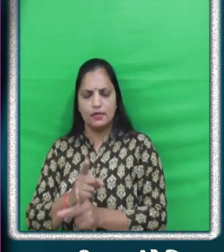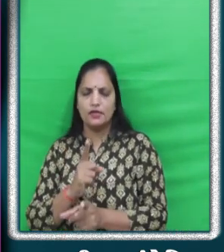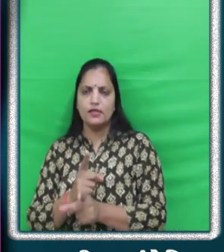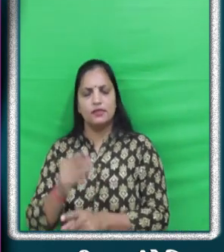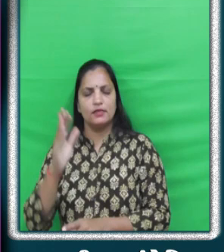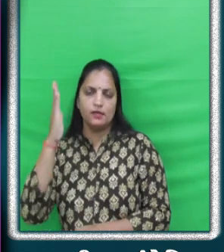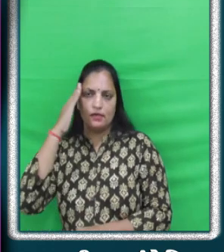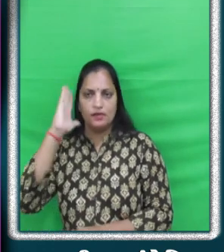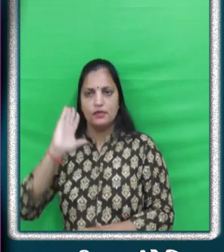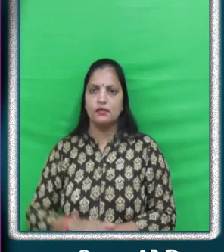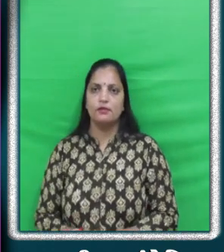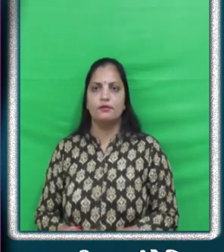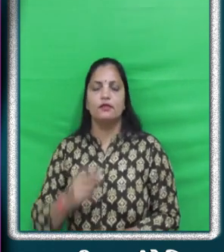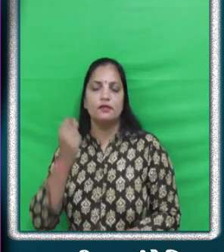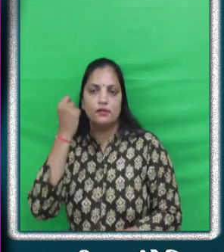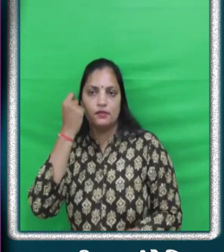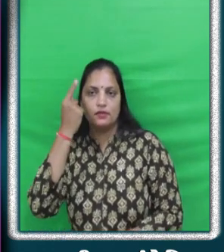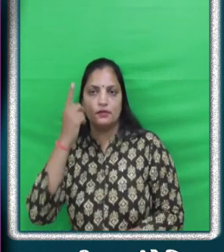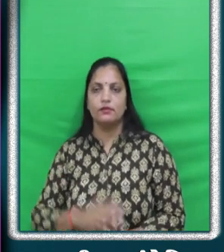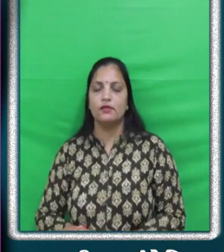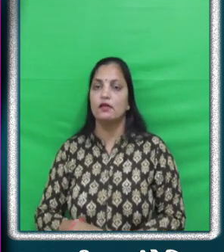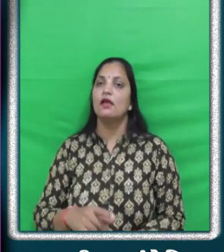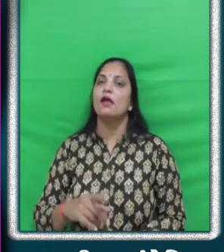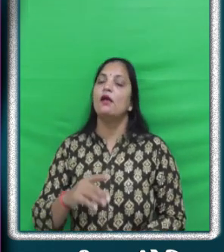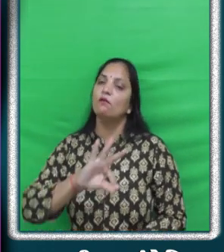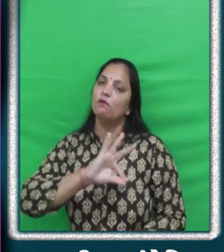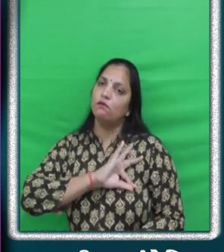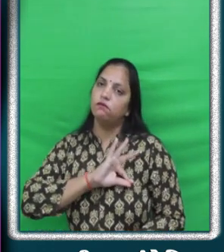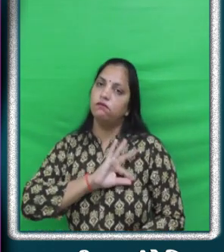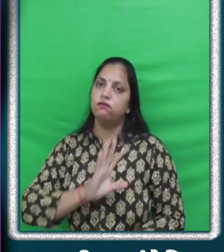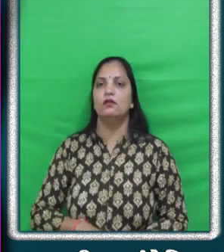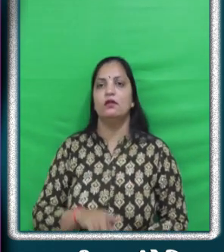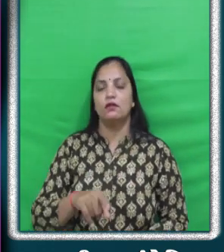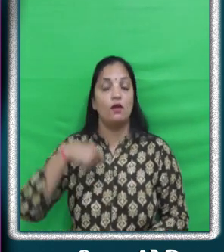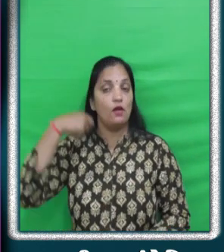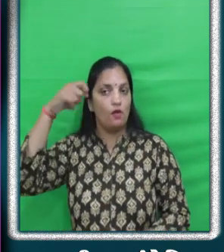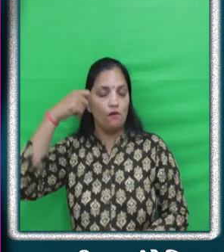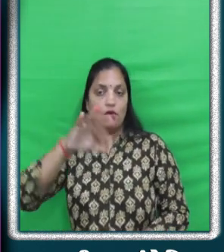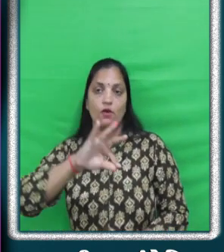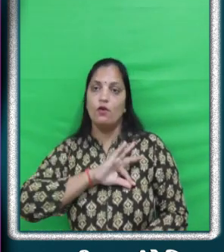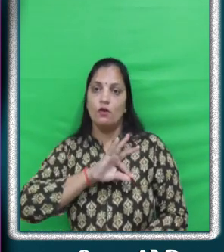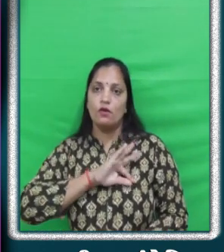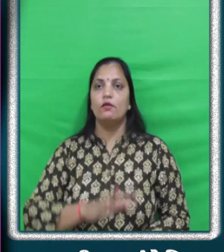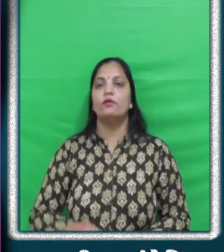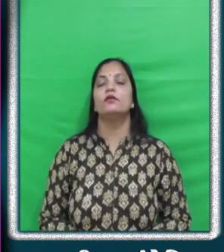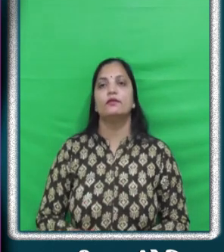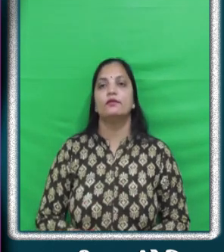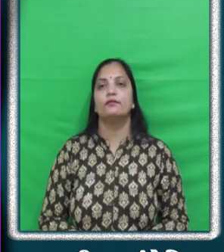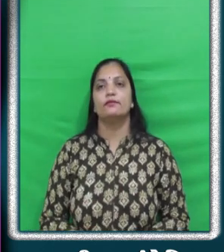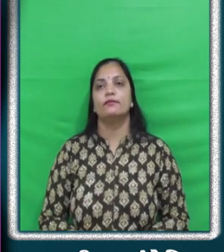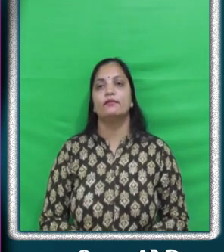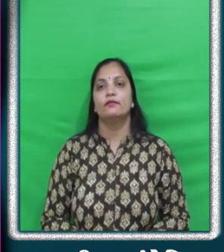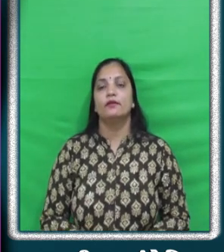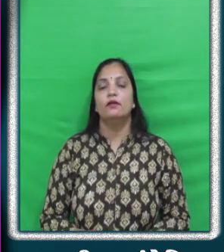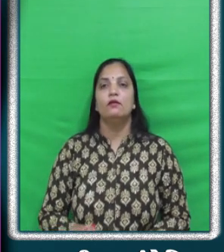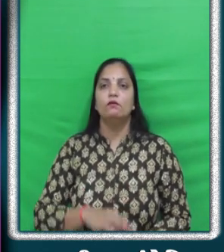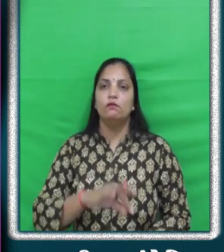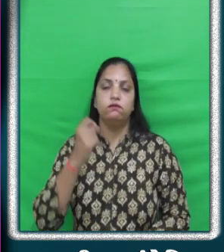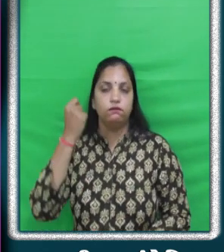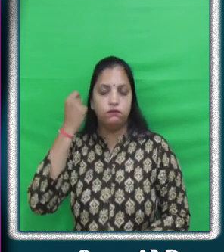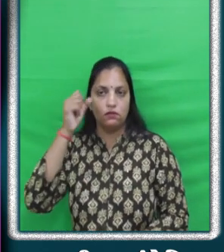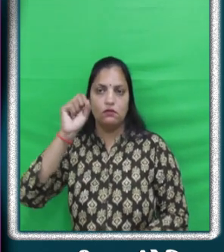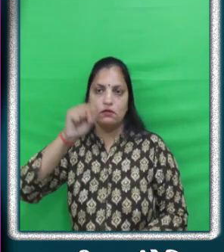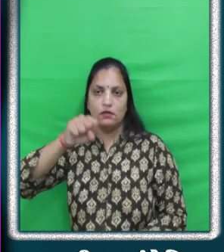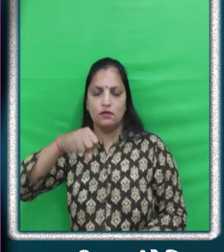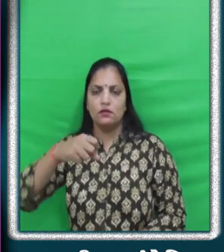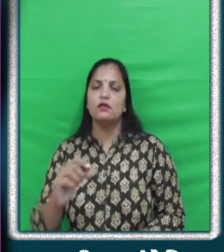સમજાય છે તમારે, અને સમજાય તો લાઈક કરવાનું છે, કે આ વિડીયો તમને ગમ્યો છે તો તમારે લાઈક કરવાનું છે, તમને સમજાય